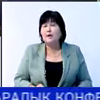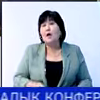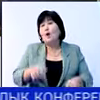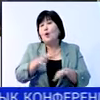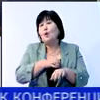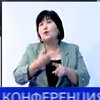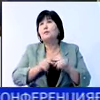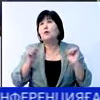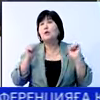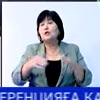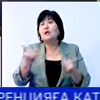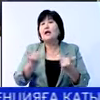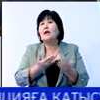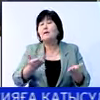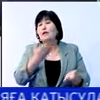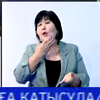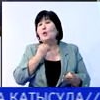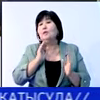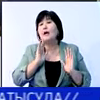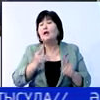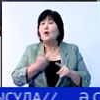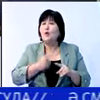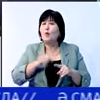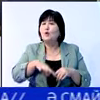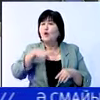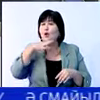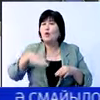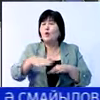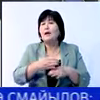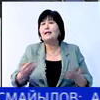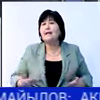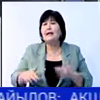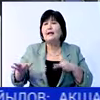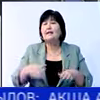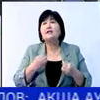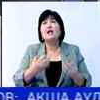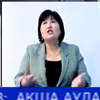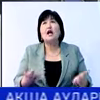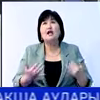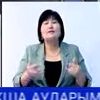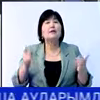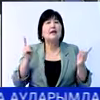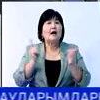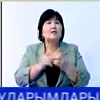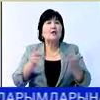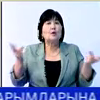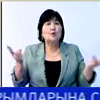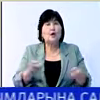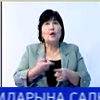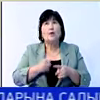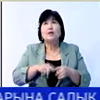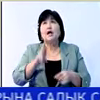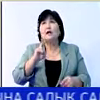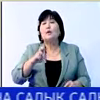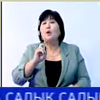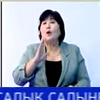Көкшетау бұл жиынға келген меймандарды көркімен ғана емес, осындағы көп халықтың тыныс-тіршілігінің жарқындығымен де жайнап қарсы алуы керек. Осы ретте